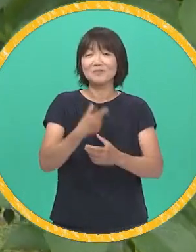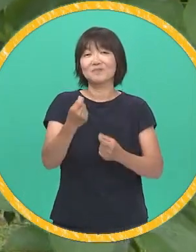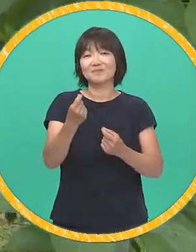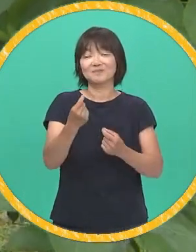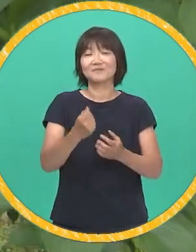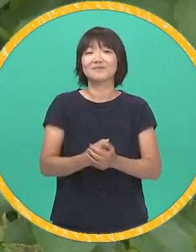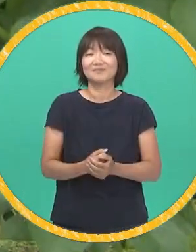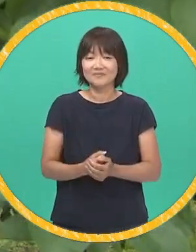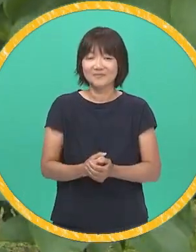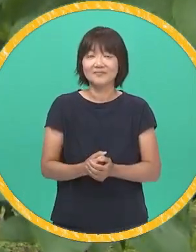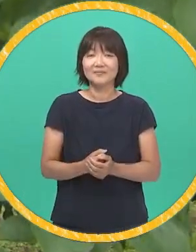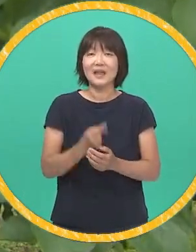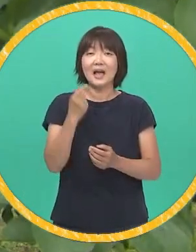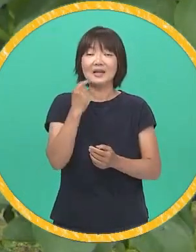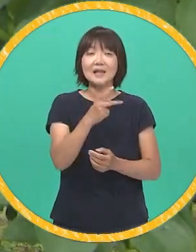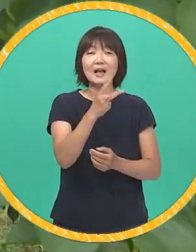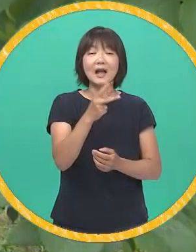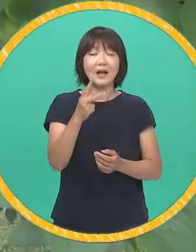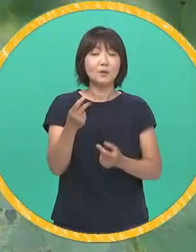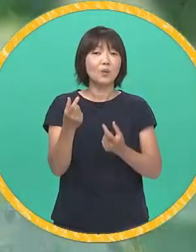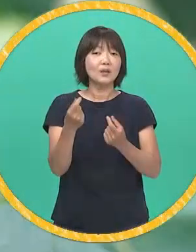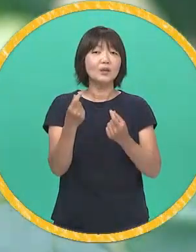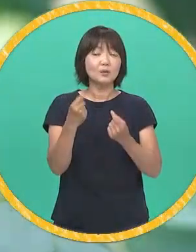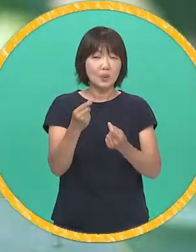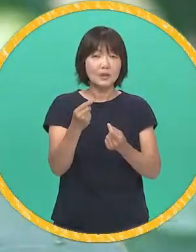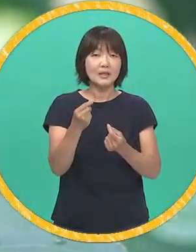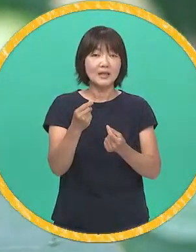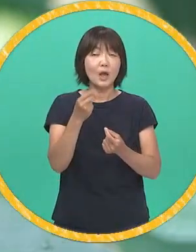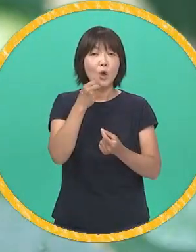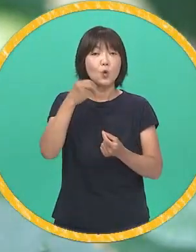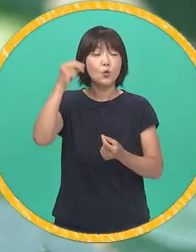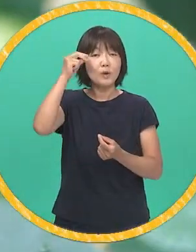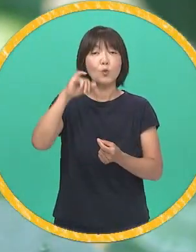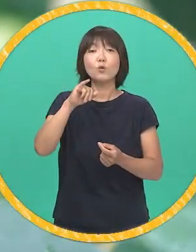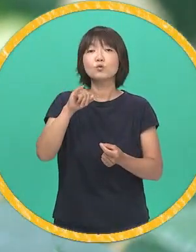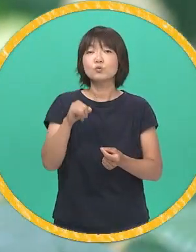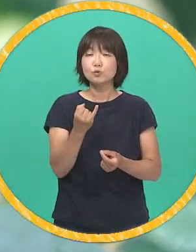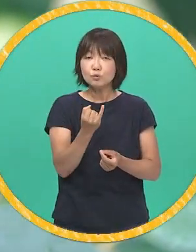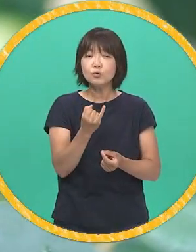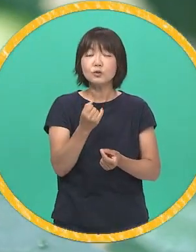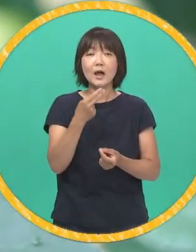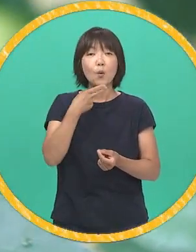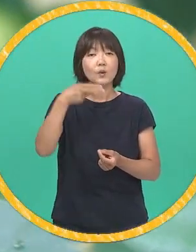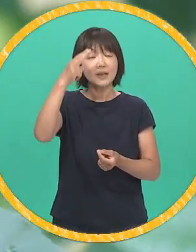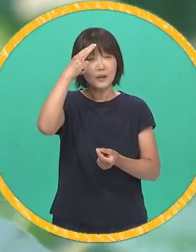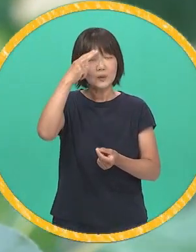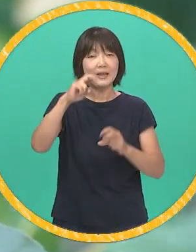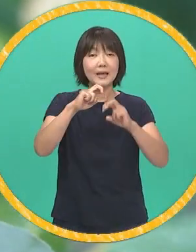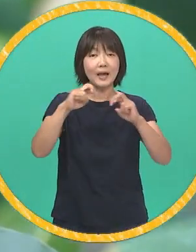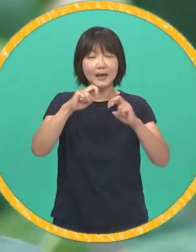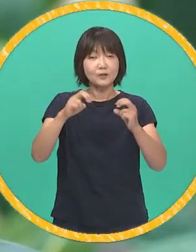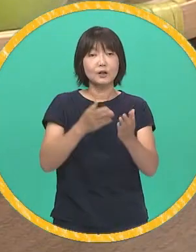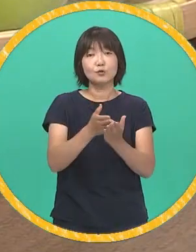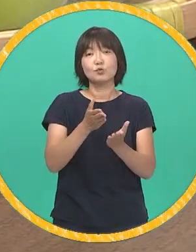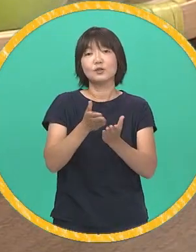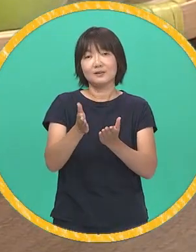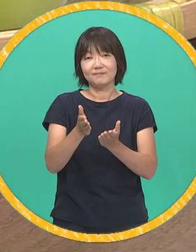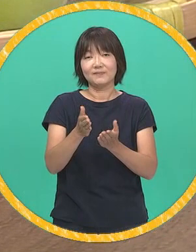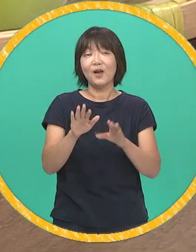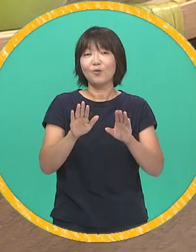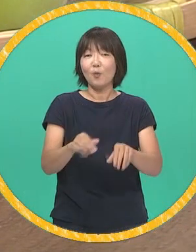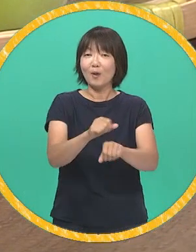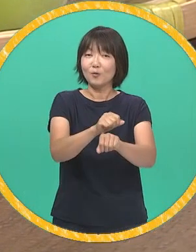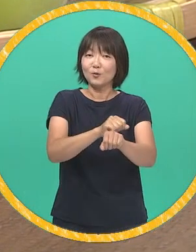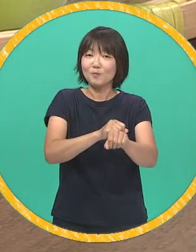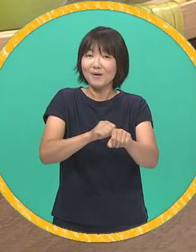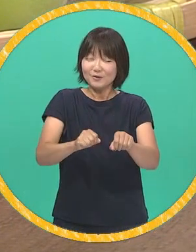さきほもぉ白加賀と同じく梅シロップだったりとか梅酒用に開発された品種ということでなんと特別